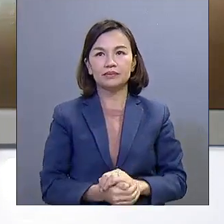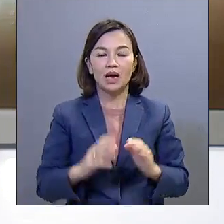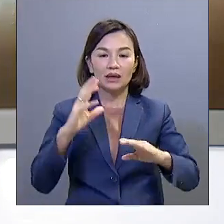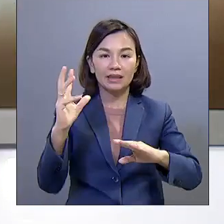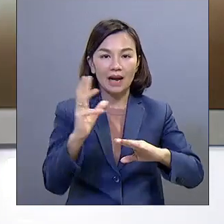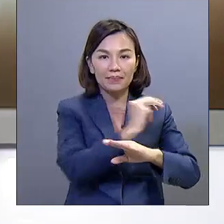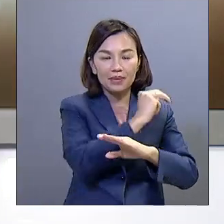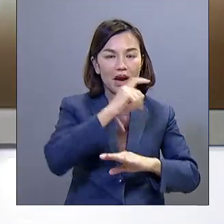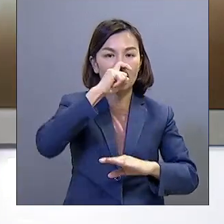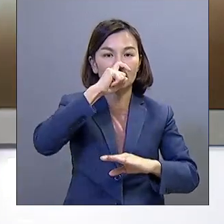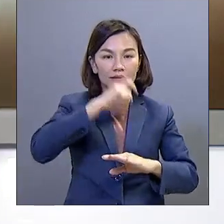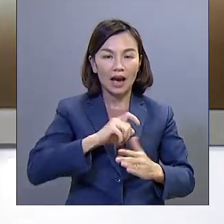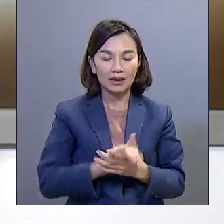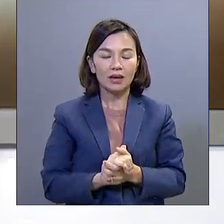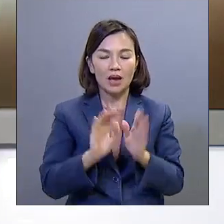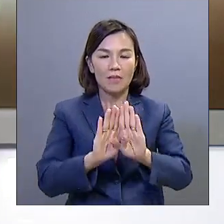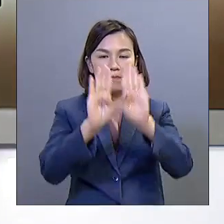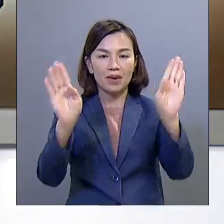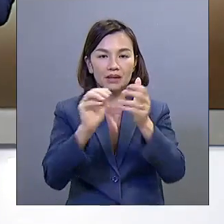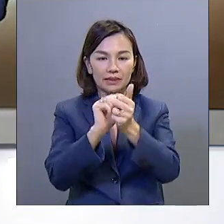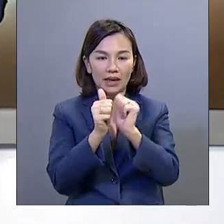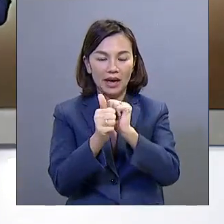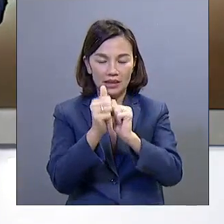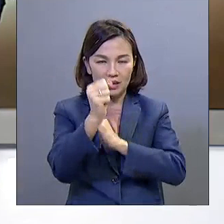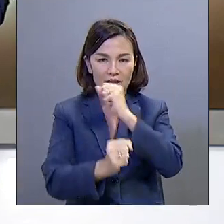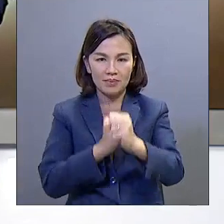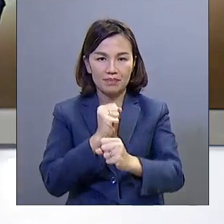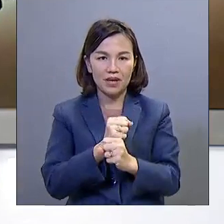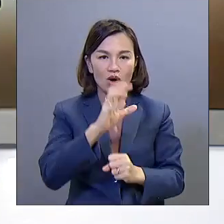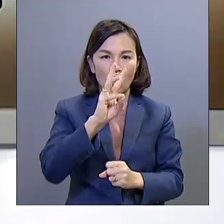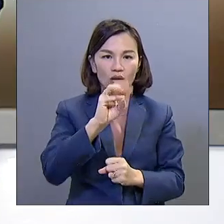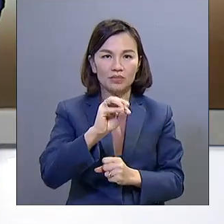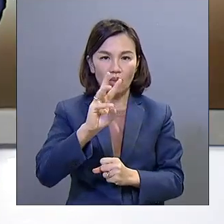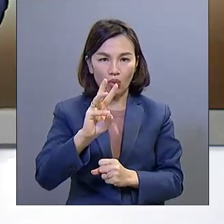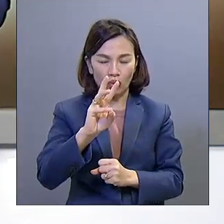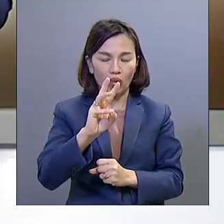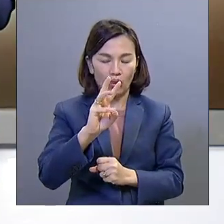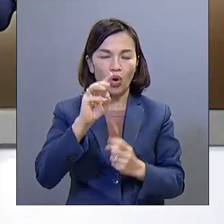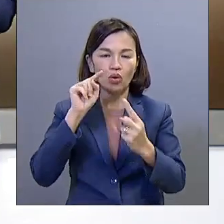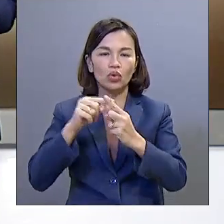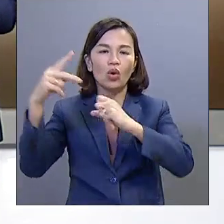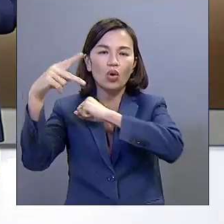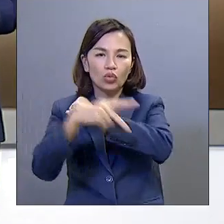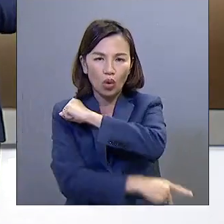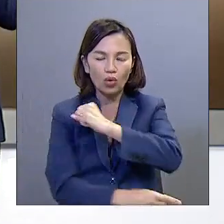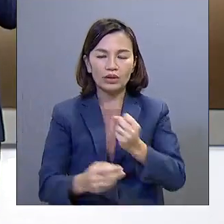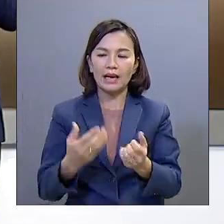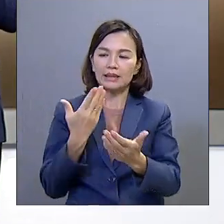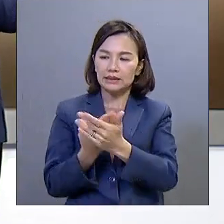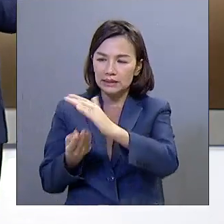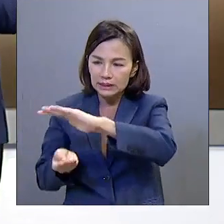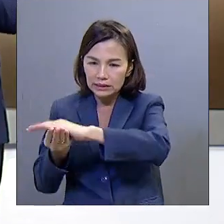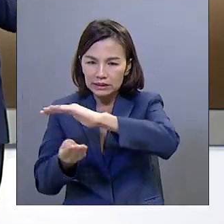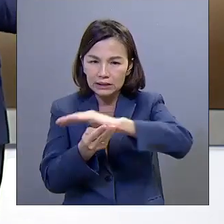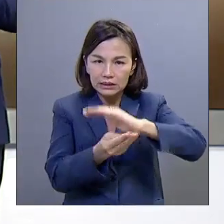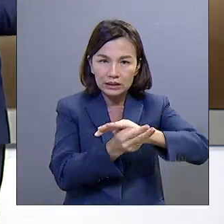ะเปิดสนามเลือกตั้งในปี2566ทำให้มีข้อสังเกตการค่ะว่าจะเกิดการทุจริตซื้อสิทธิ์ขายเสียงและ